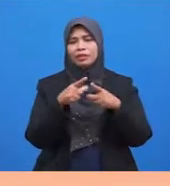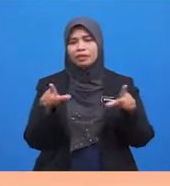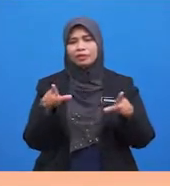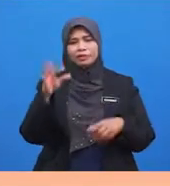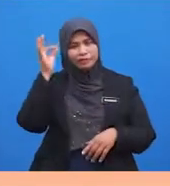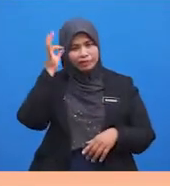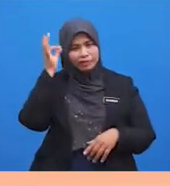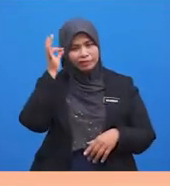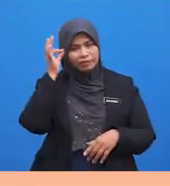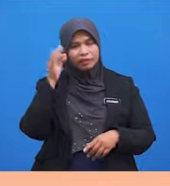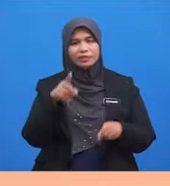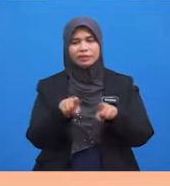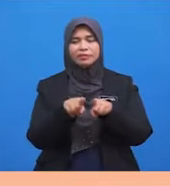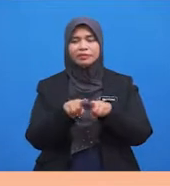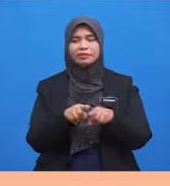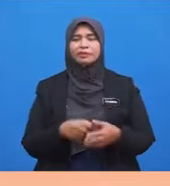Fikir-fikirkanlah.